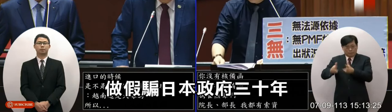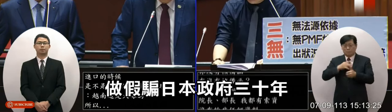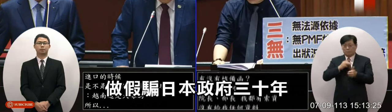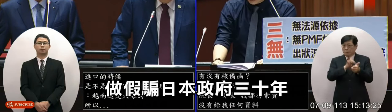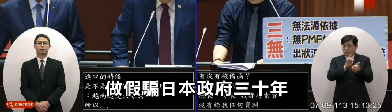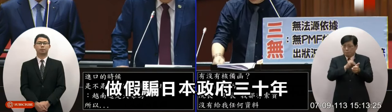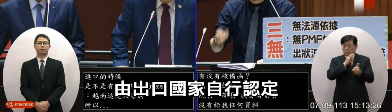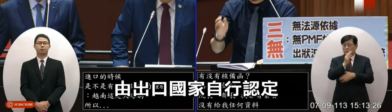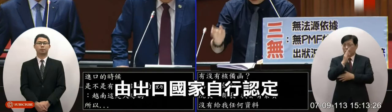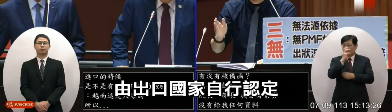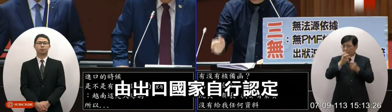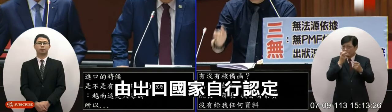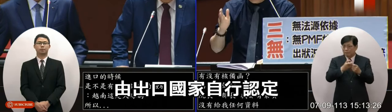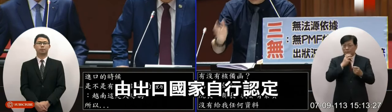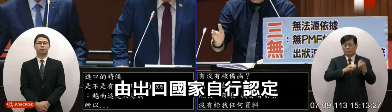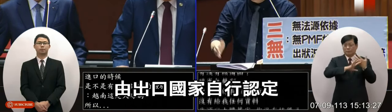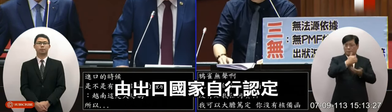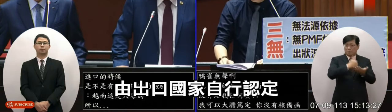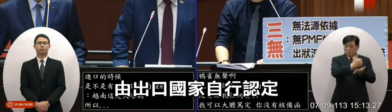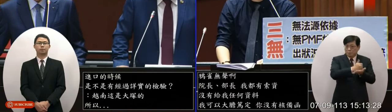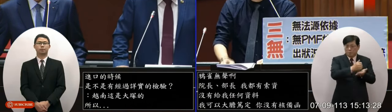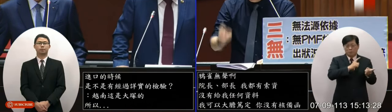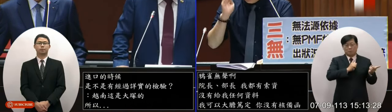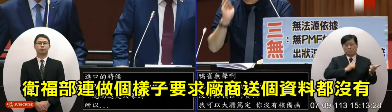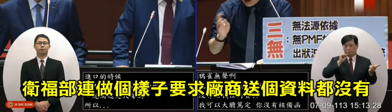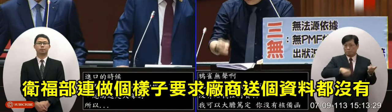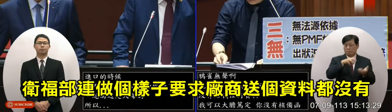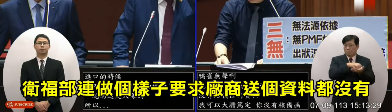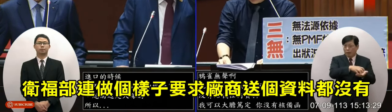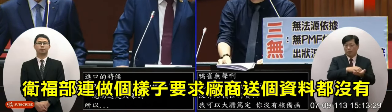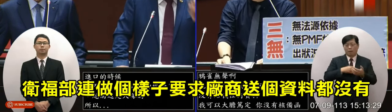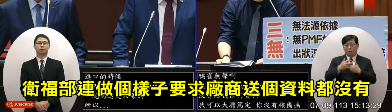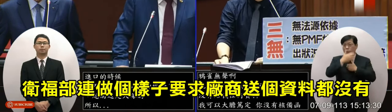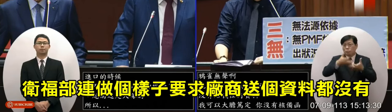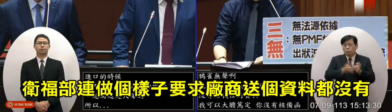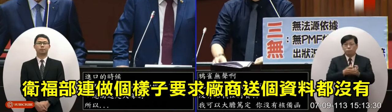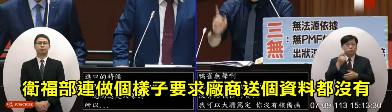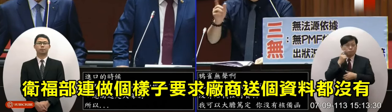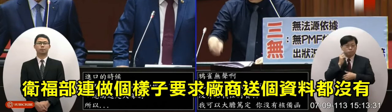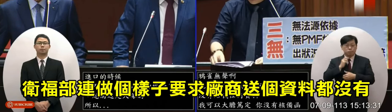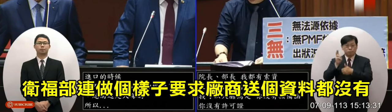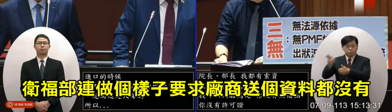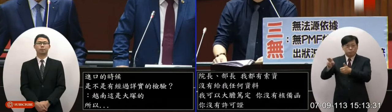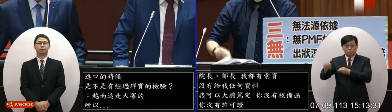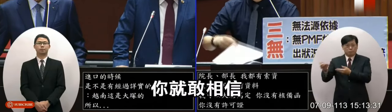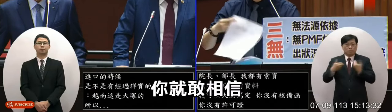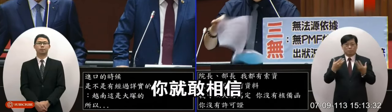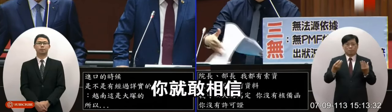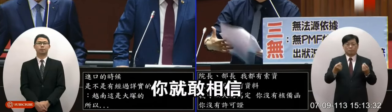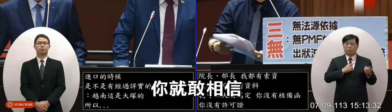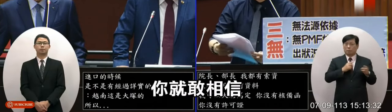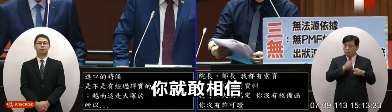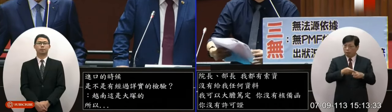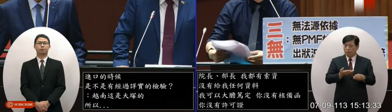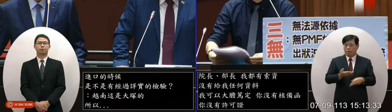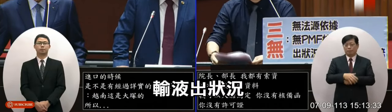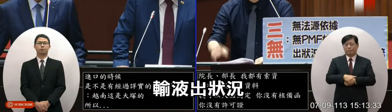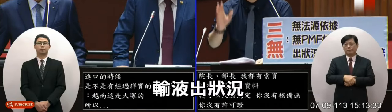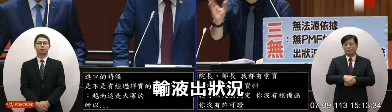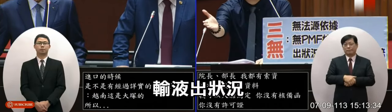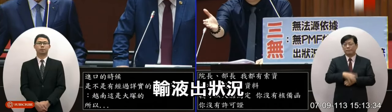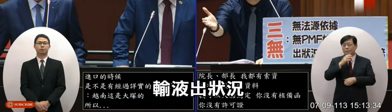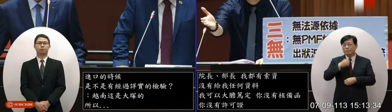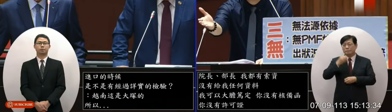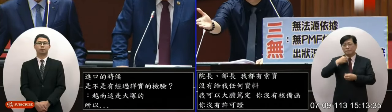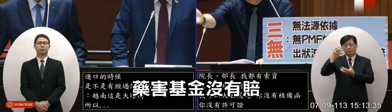日本政府30年，由出口国家自行认定，卫福部连做个样子，要求厂商送个资料都没有，你就敢相信？输